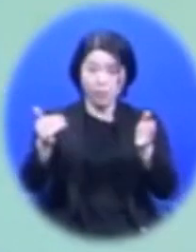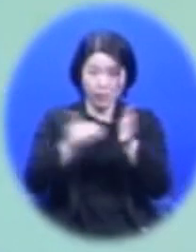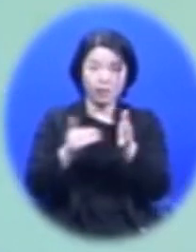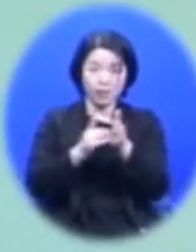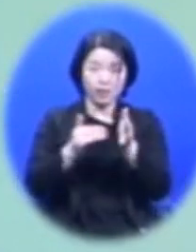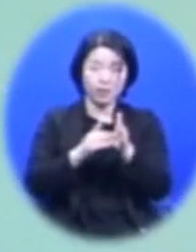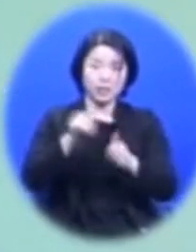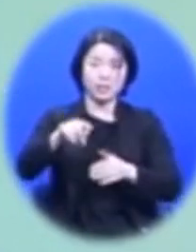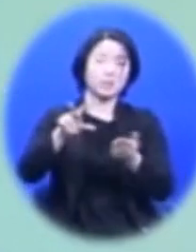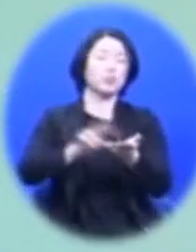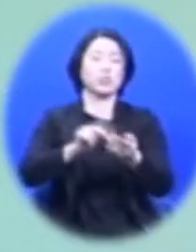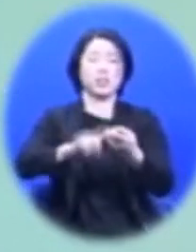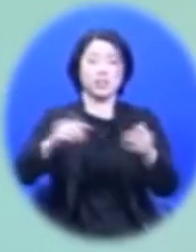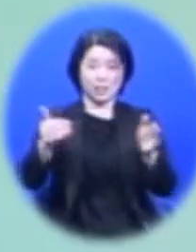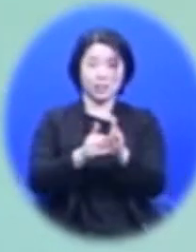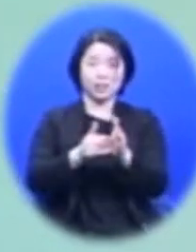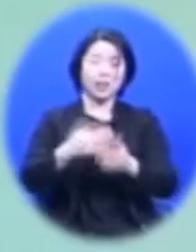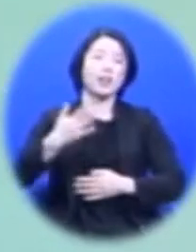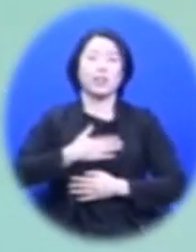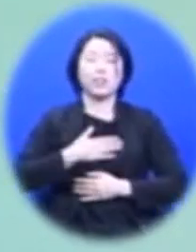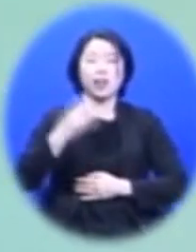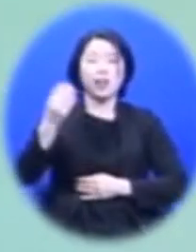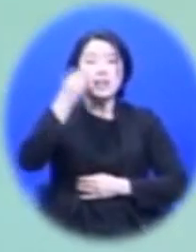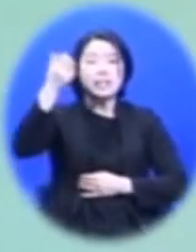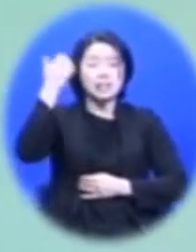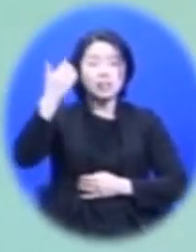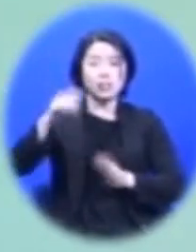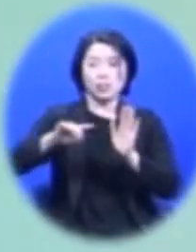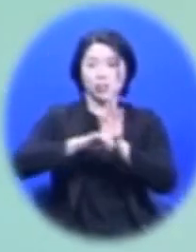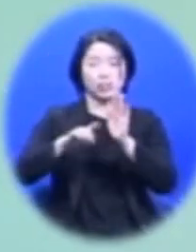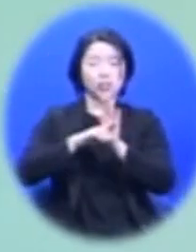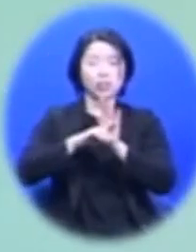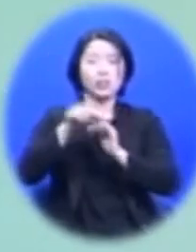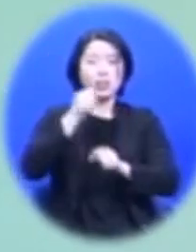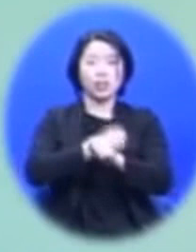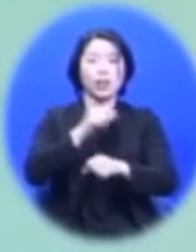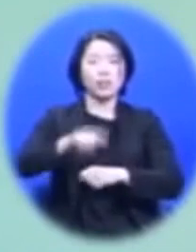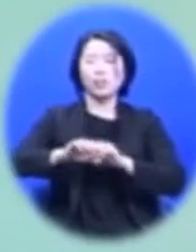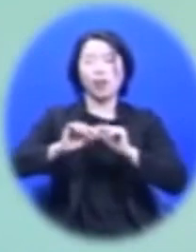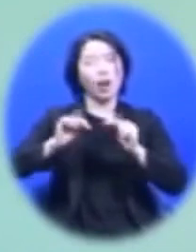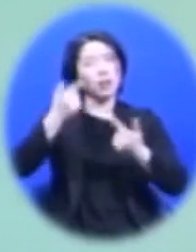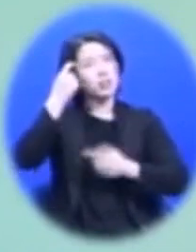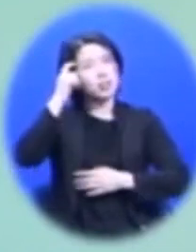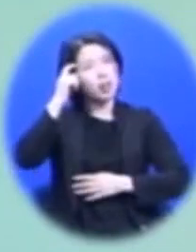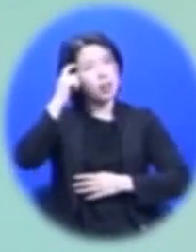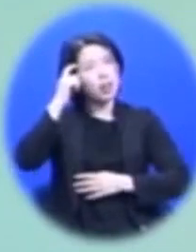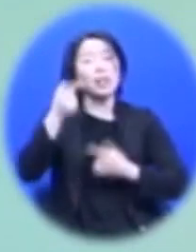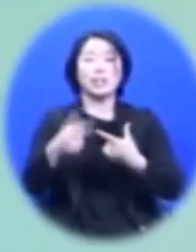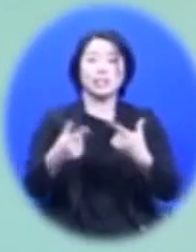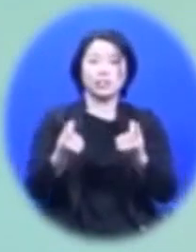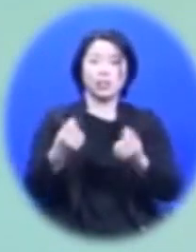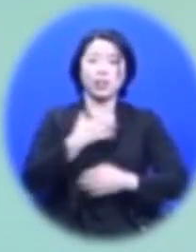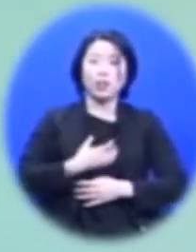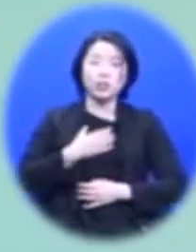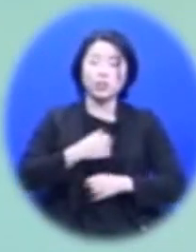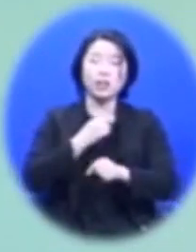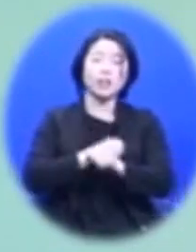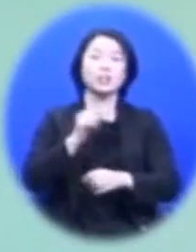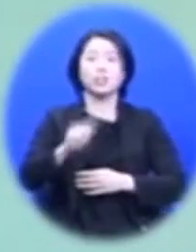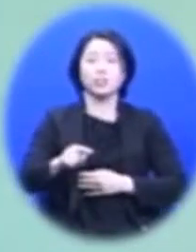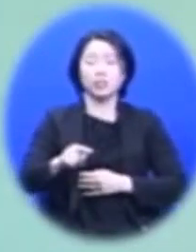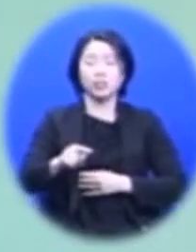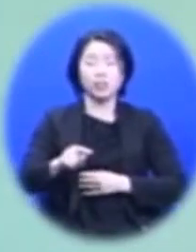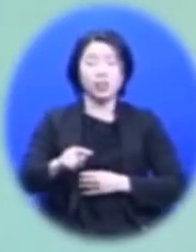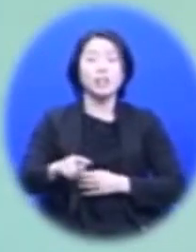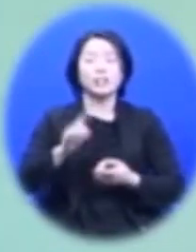끝났습니다. 이 문제에 대해서 나 성령 거역한 거 아닐까 이렇게 걱정하는 것 자체가 이미 성령